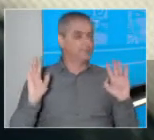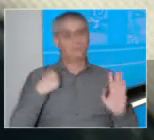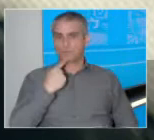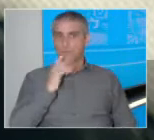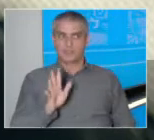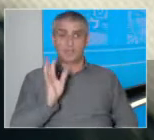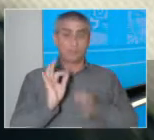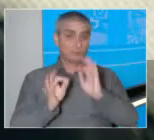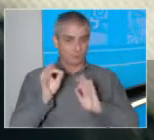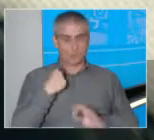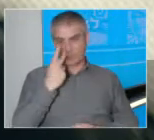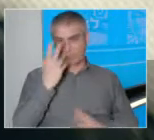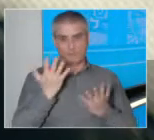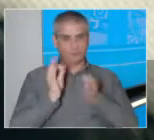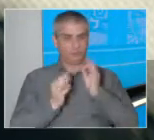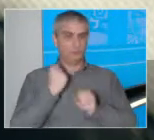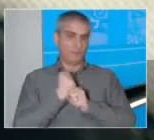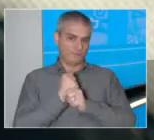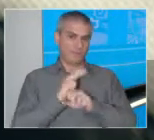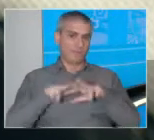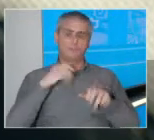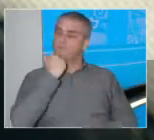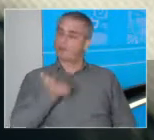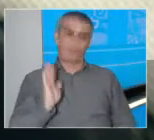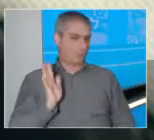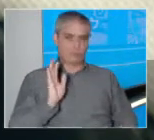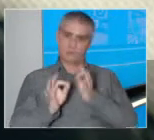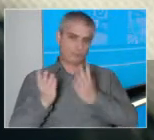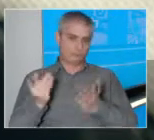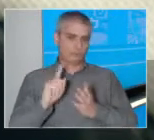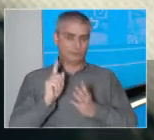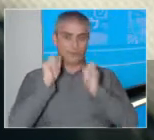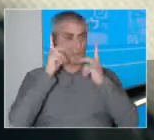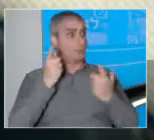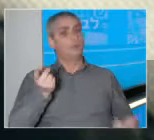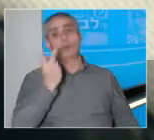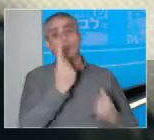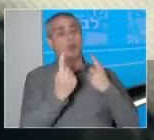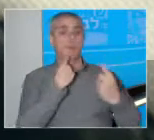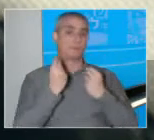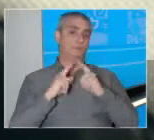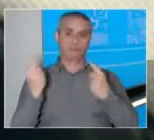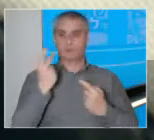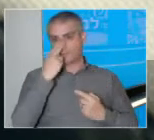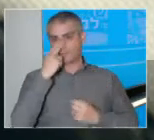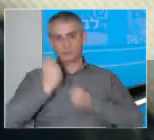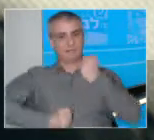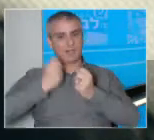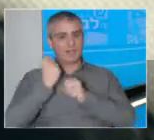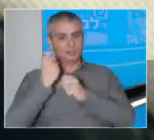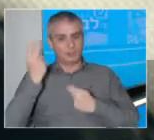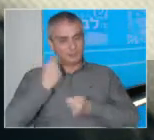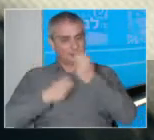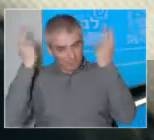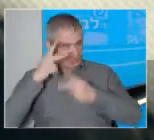נגיד, במשפט אנחנו רואים איך המשפט מתנהל, מצבו גרוע מאוד במשפט, זה לא פלא... כל צד אומר אחרת. זה לא פלא שהוא מנסה לרוץ לעסקת טיעון,